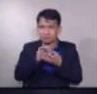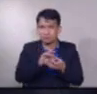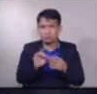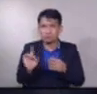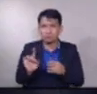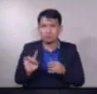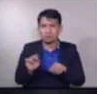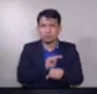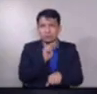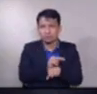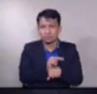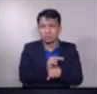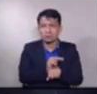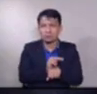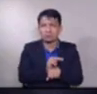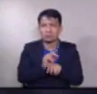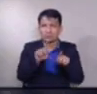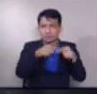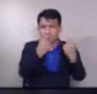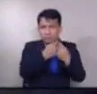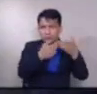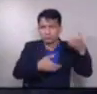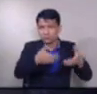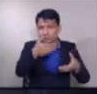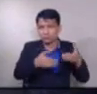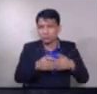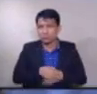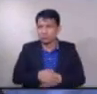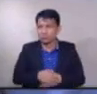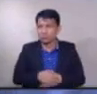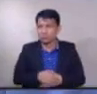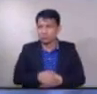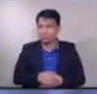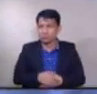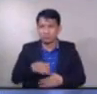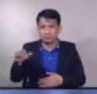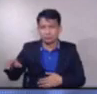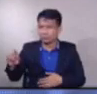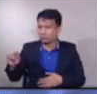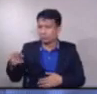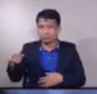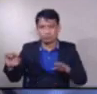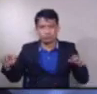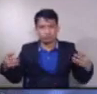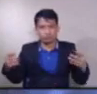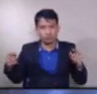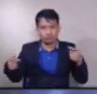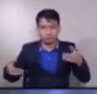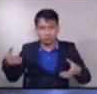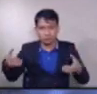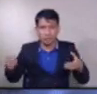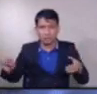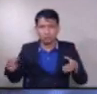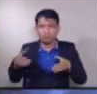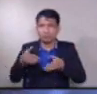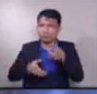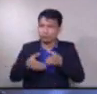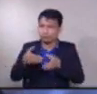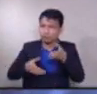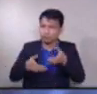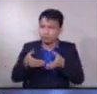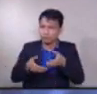na national tribal court. Kunwari, so mag-aaway yung Manubo versus Dita Usog. Anong korte ang ngayon naglilitis? Hindi naman